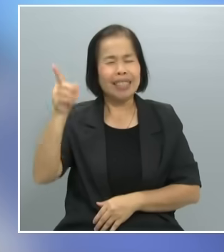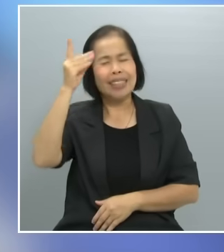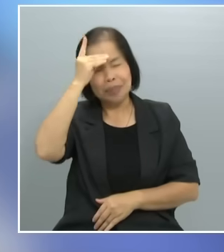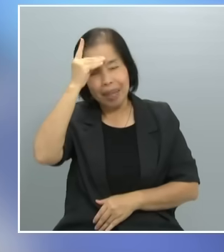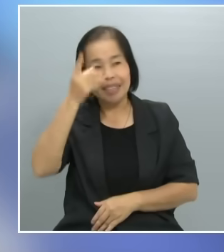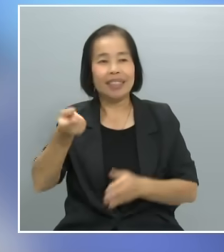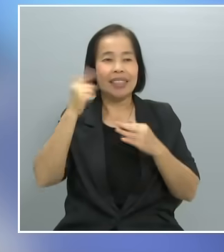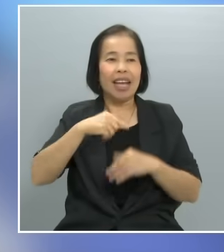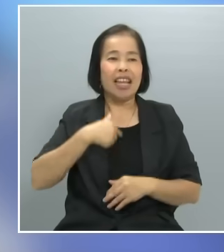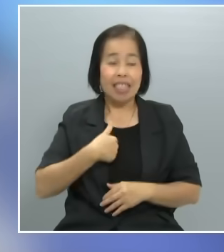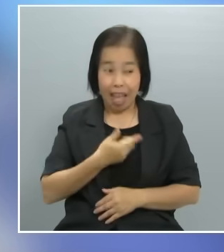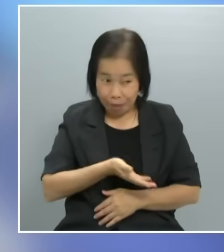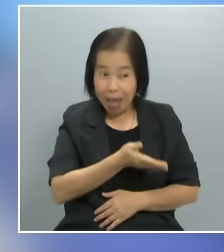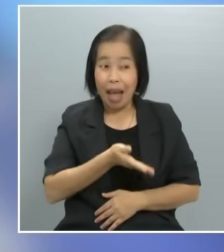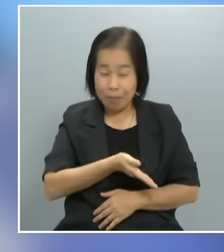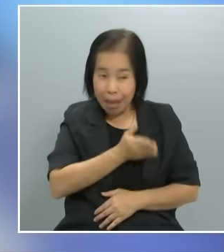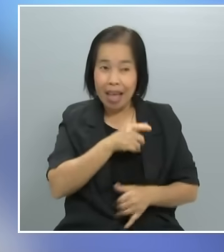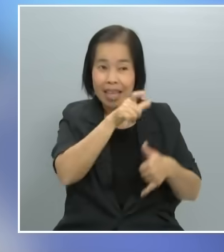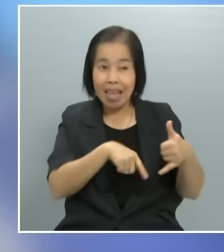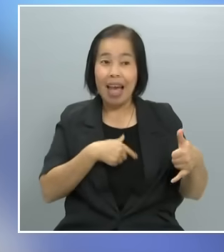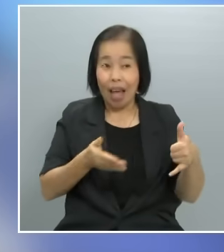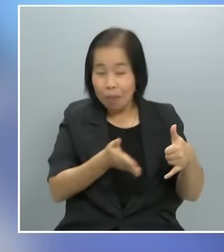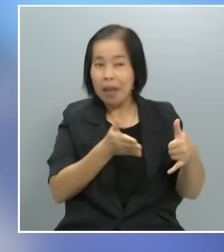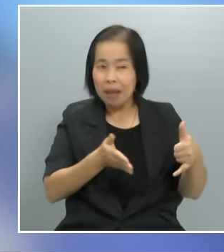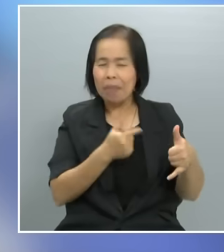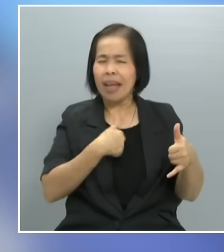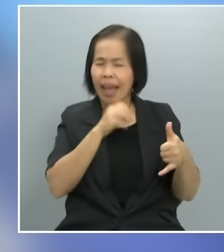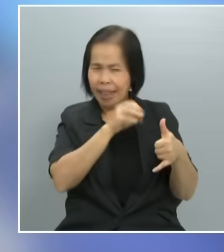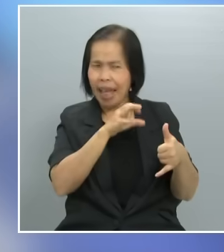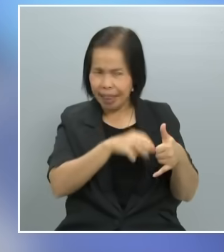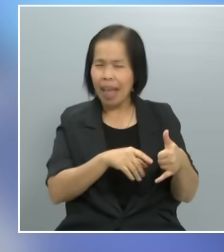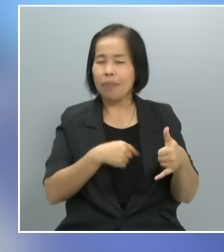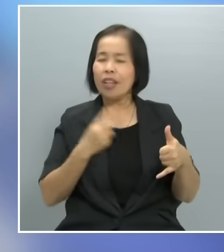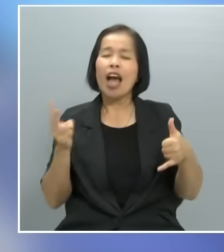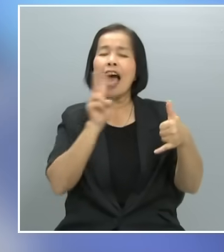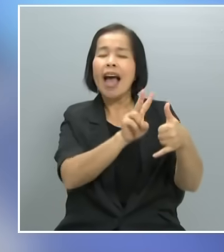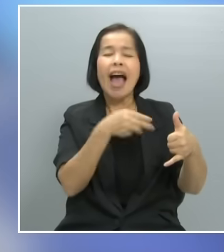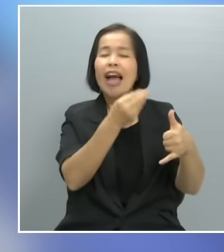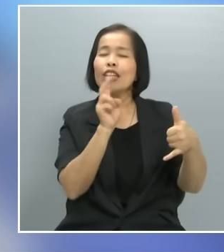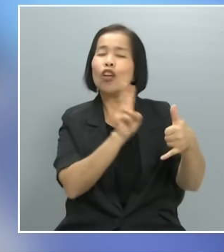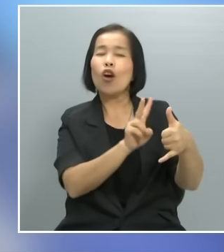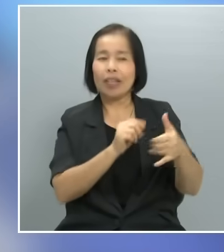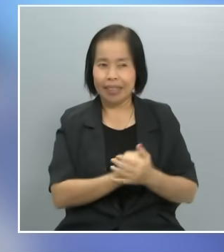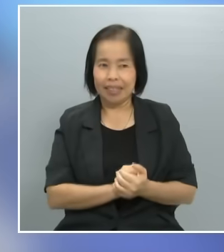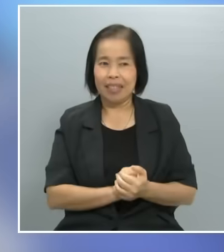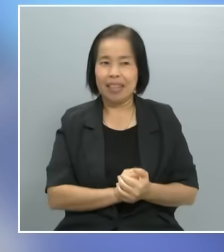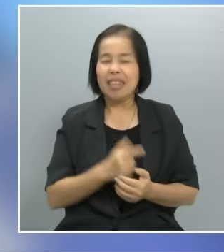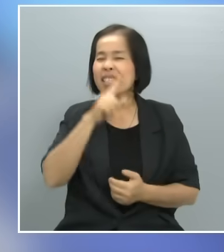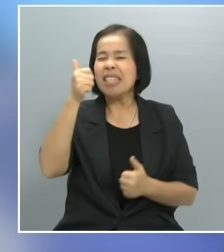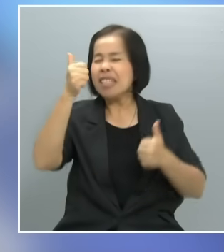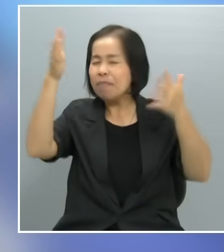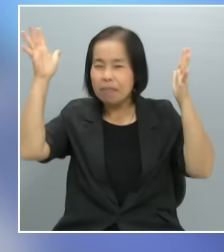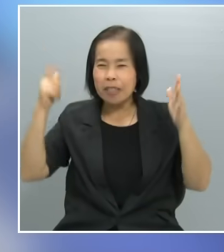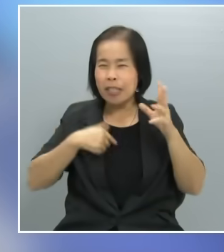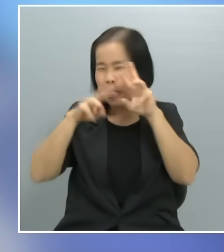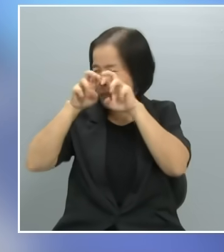นนี้พี่เล็กเชียร์ขาดใจดิ้นเลยค่ะน้องเจนพี่แนะนำให้คุยทั้งสองคนนะคะอันแน ่ หาดีกว่านี้ไม่มีแล้วค่ะพี่สกรีนจน